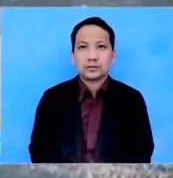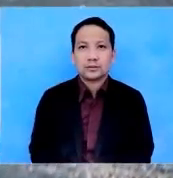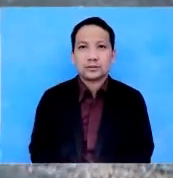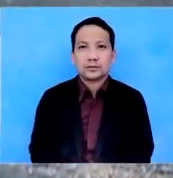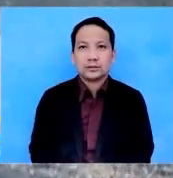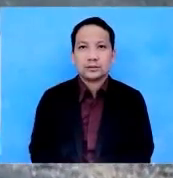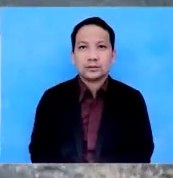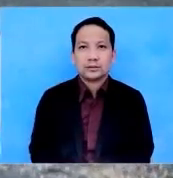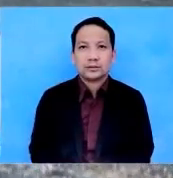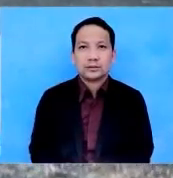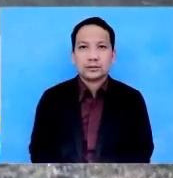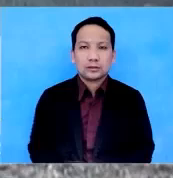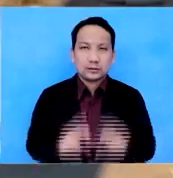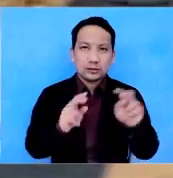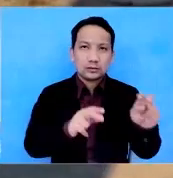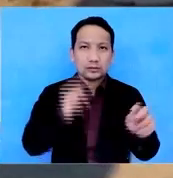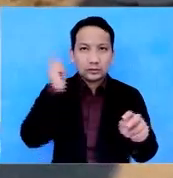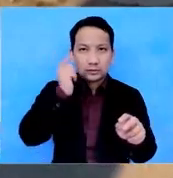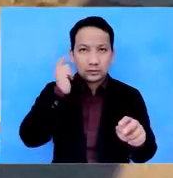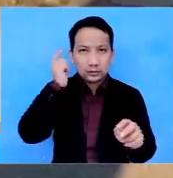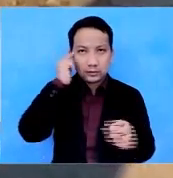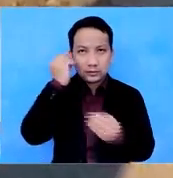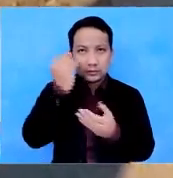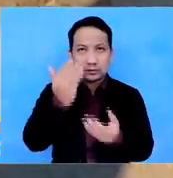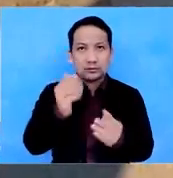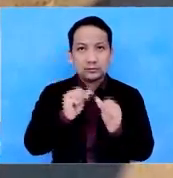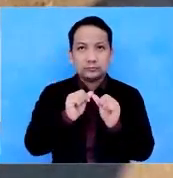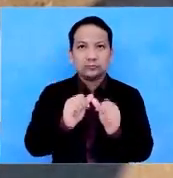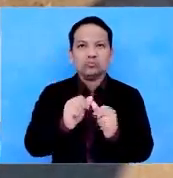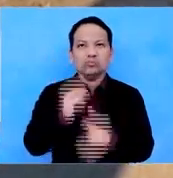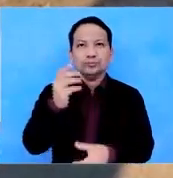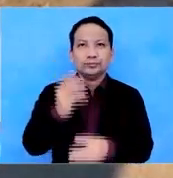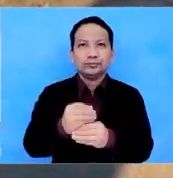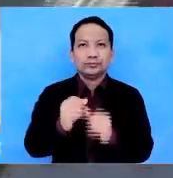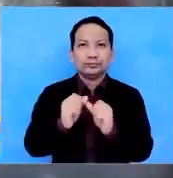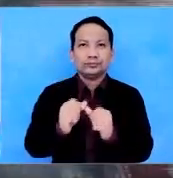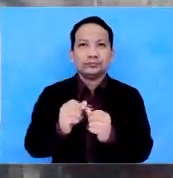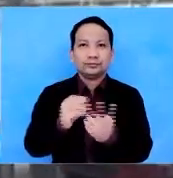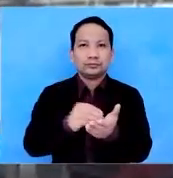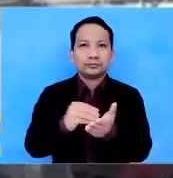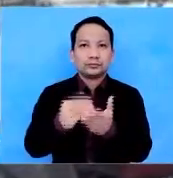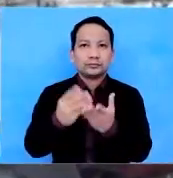tinututukan na ng kanilang gobyerno sa ngayon ang pagtulong sa milyong-milyong nawalan ng bahay.